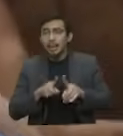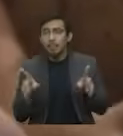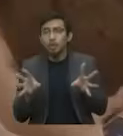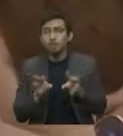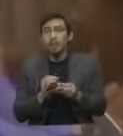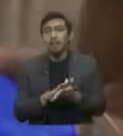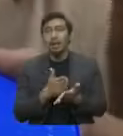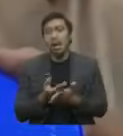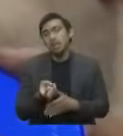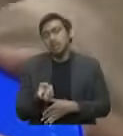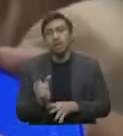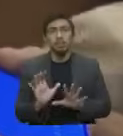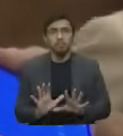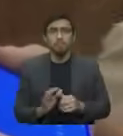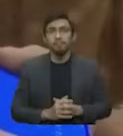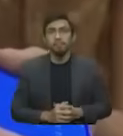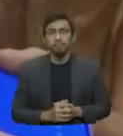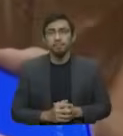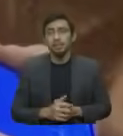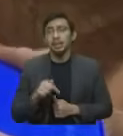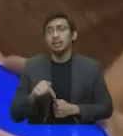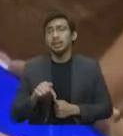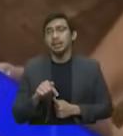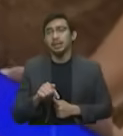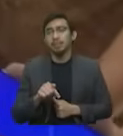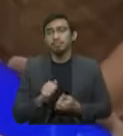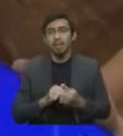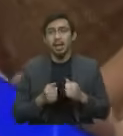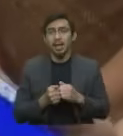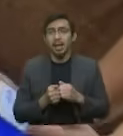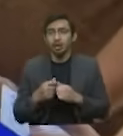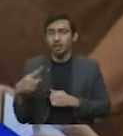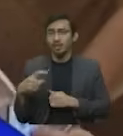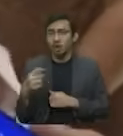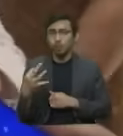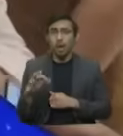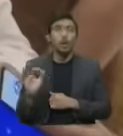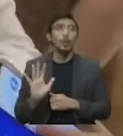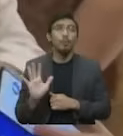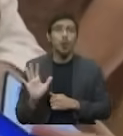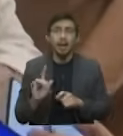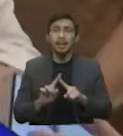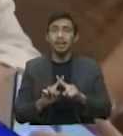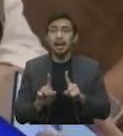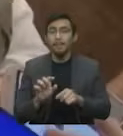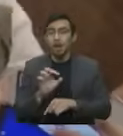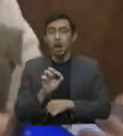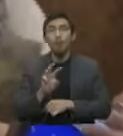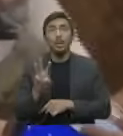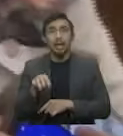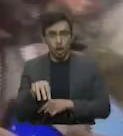rendah. Ini bukan varian baru, ini subvarian EG. Variannya tetap